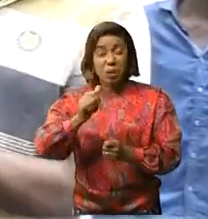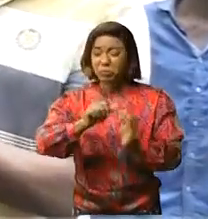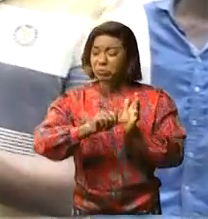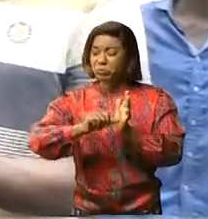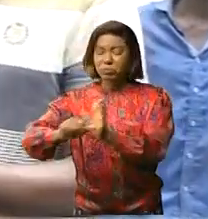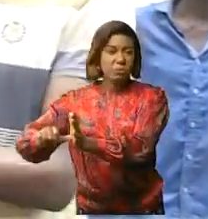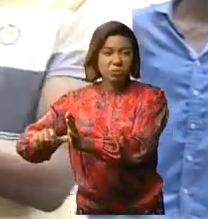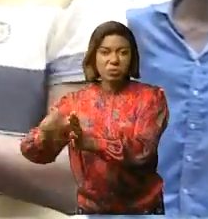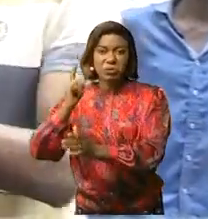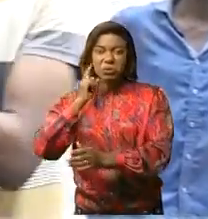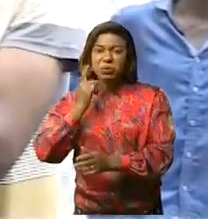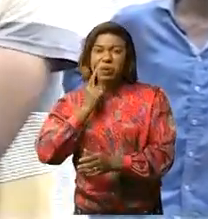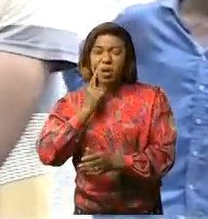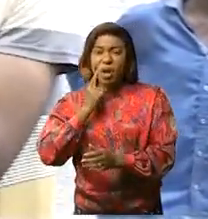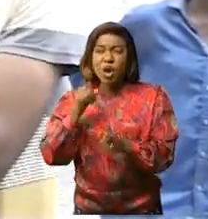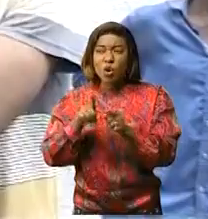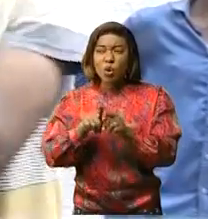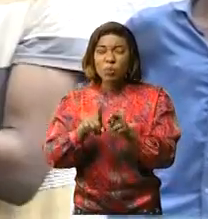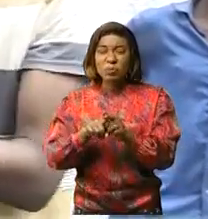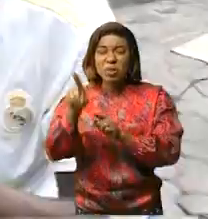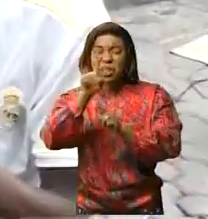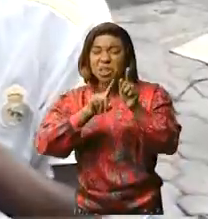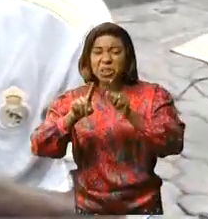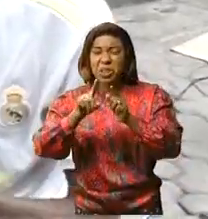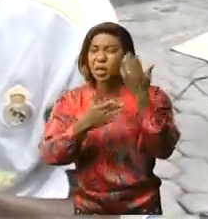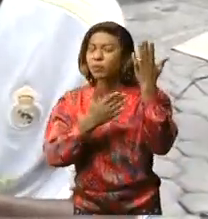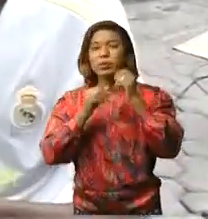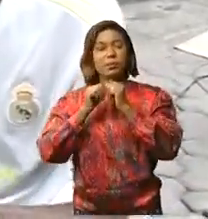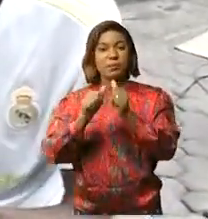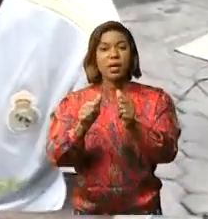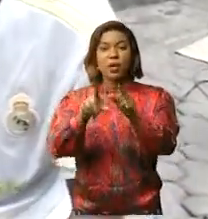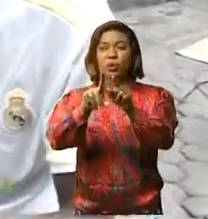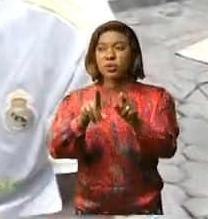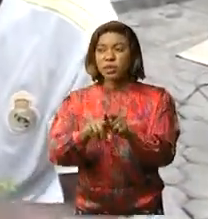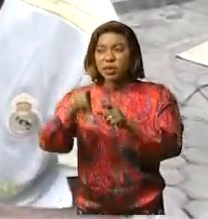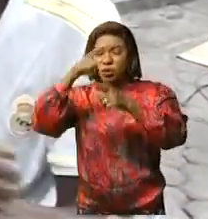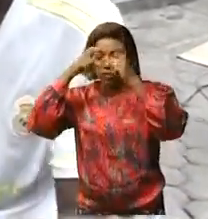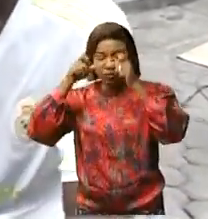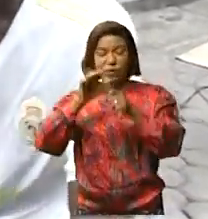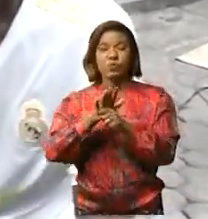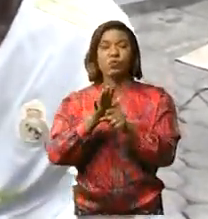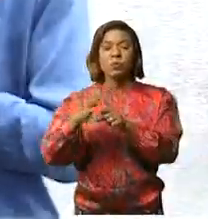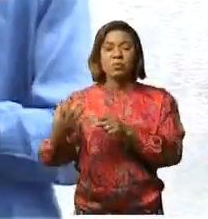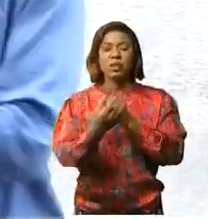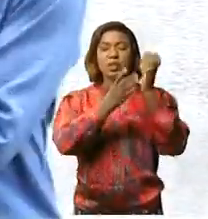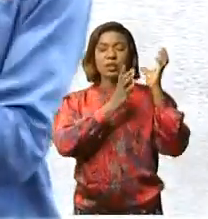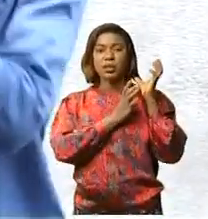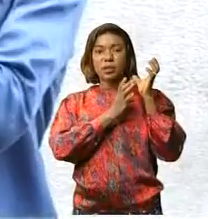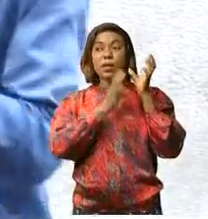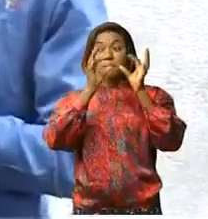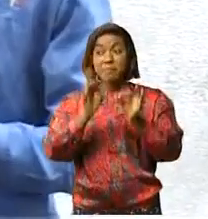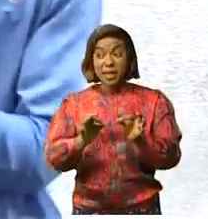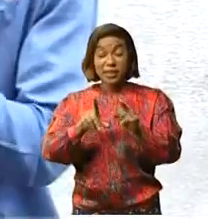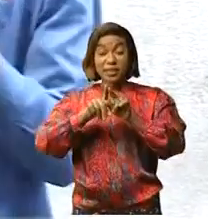la surdité, par exemple, comme signe d'idiotie empêchant les personnes qui en souffrent de se prendre en charge. Bien au